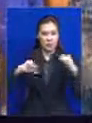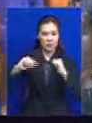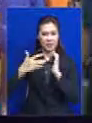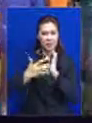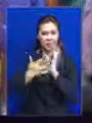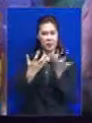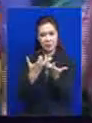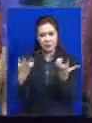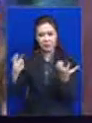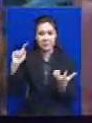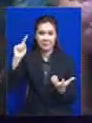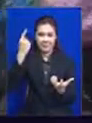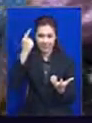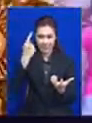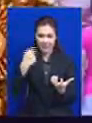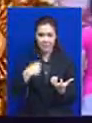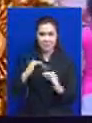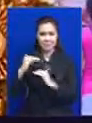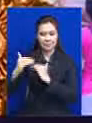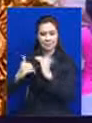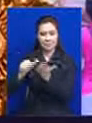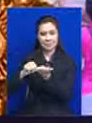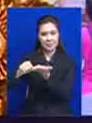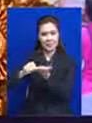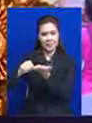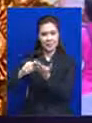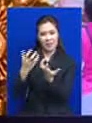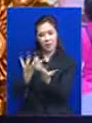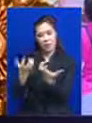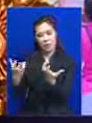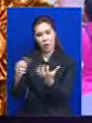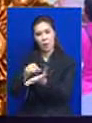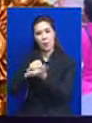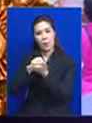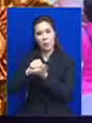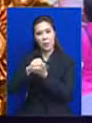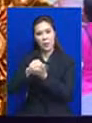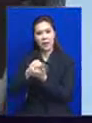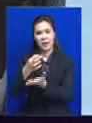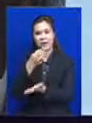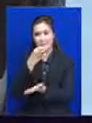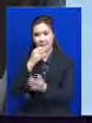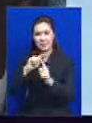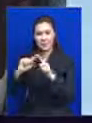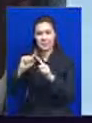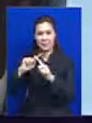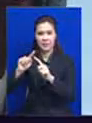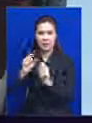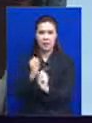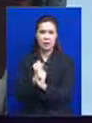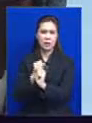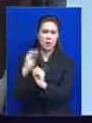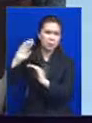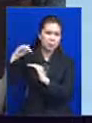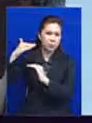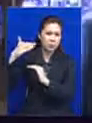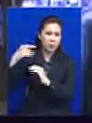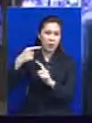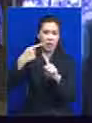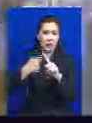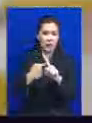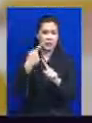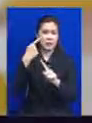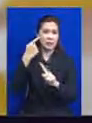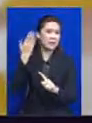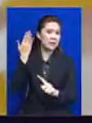ยีและนวัตกรรมไปใช้พัฒนาคุณภาพของสินค้าและบริการของผู้ประกอบการโอท็อปซึ่งมีการดำเนินงานไปแล้วตั้งแต่เดือนมกราคมที่ผ่